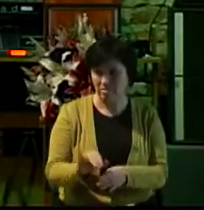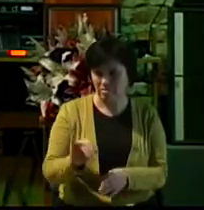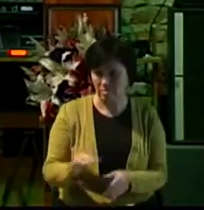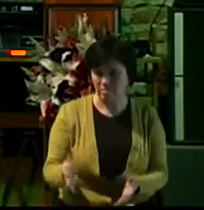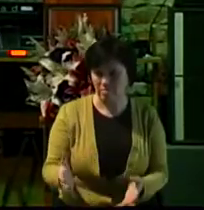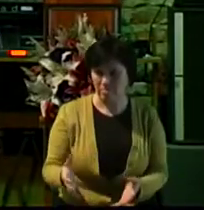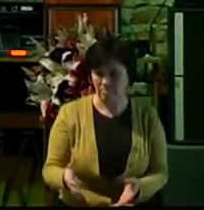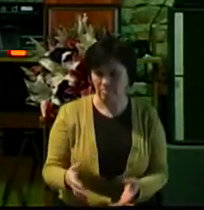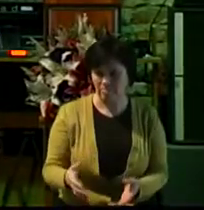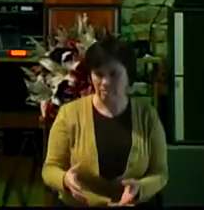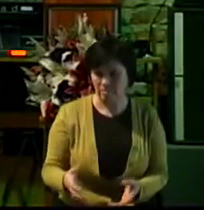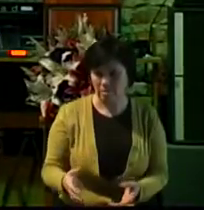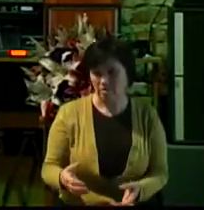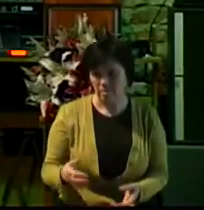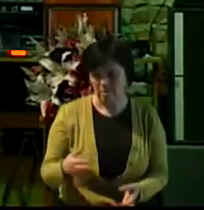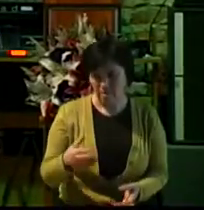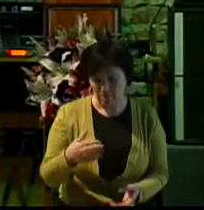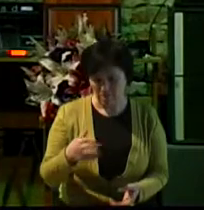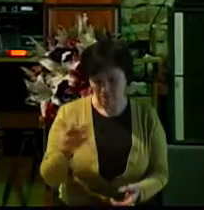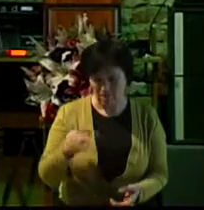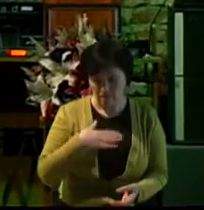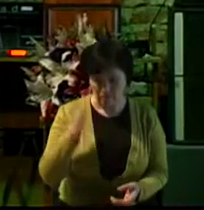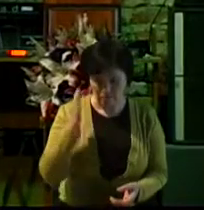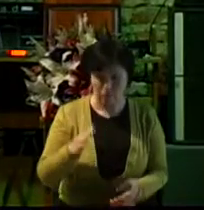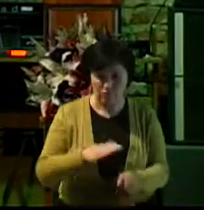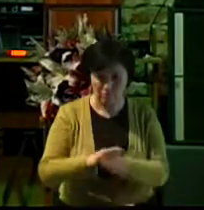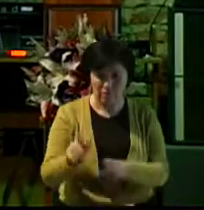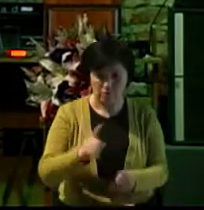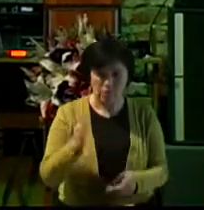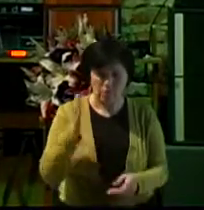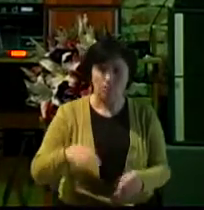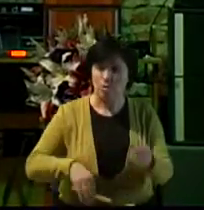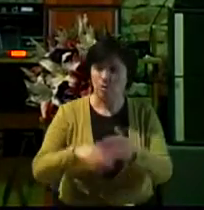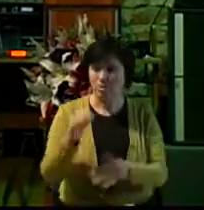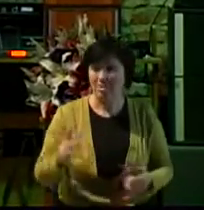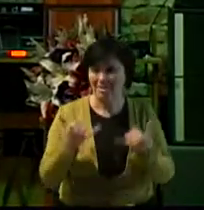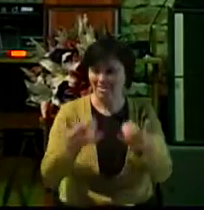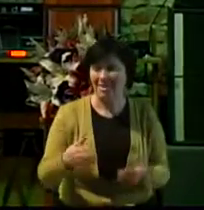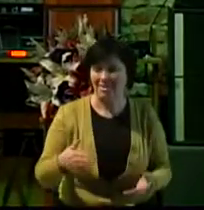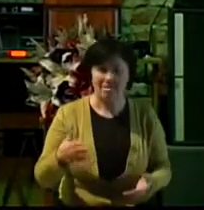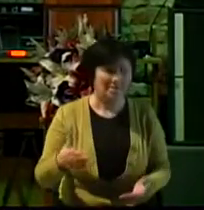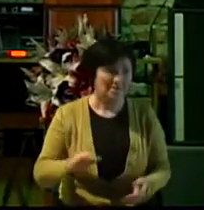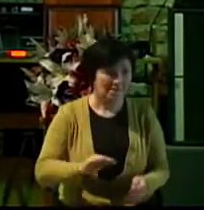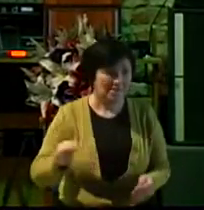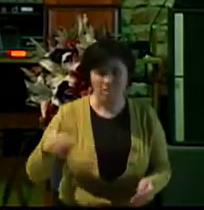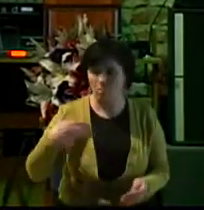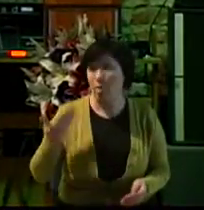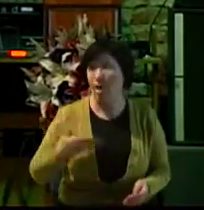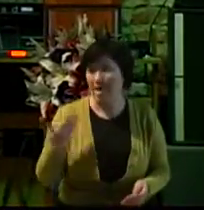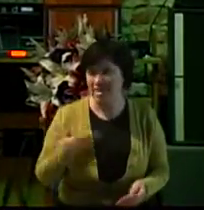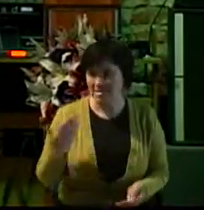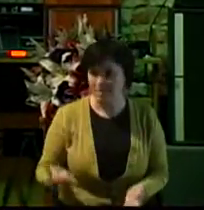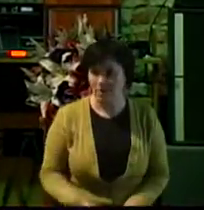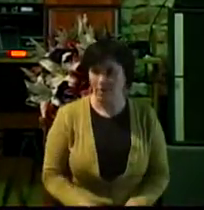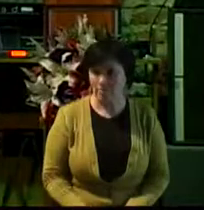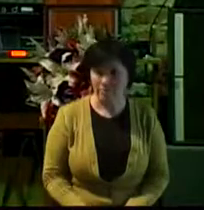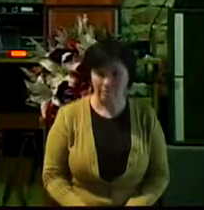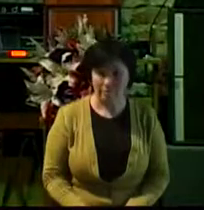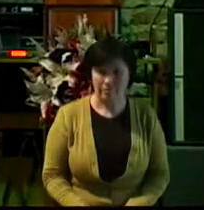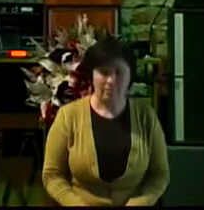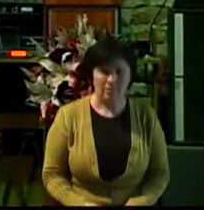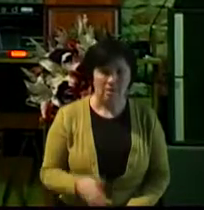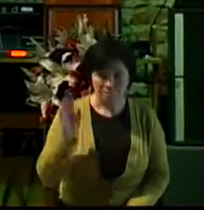о деле каком-то, то Он дает нам по своей мудрости и любви, и дает то, что Он считает лучшим для нас.